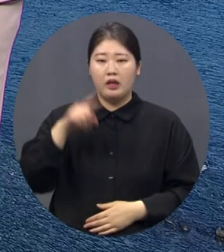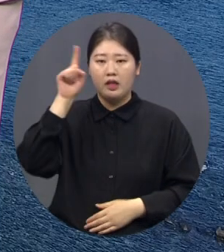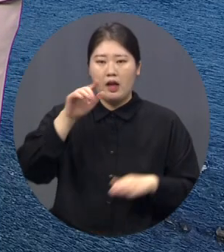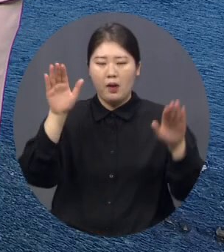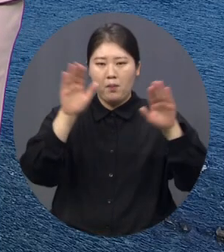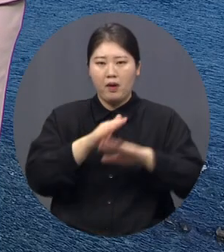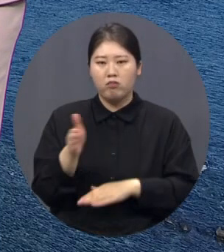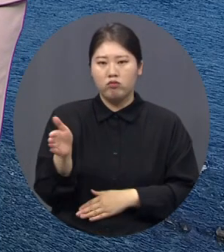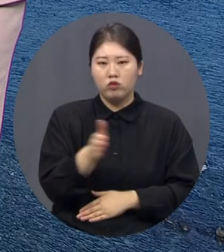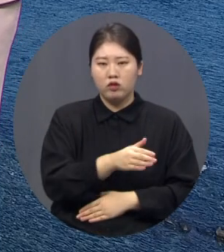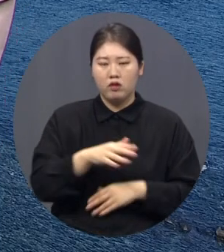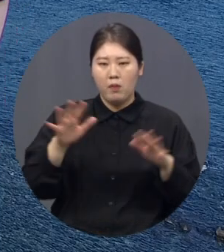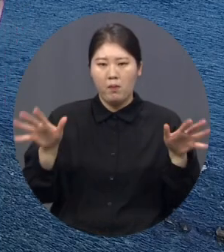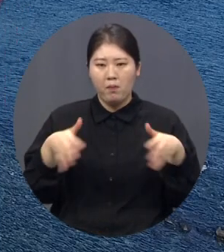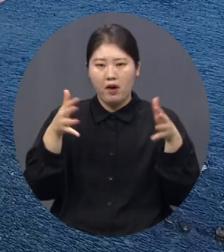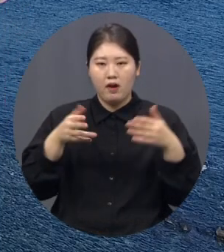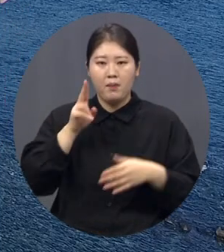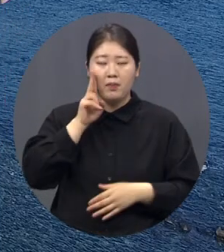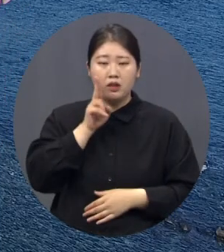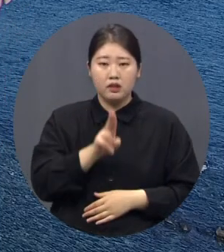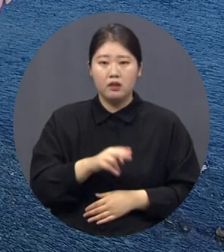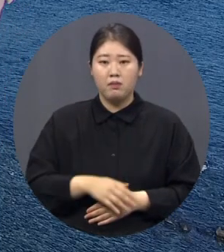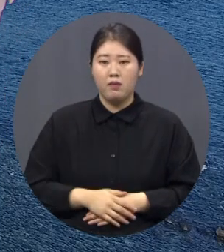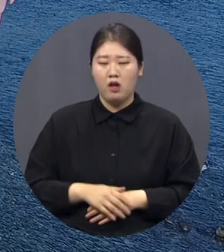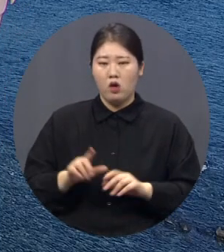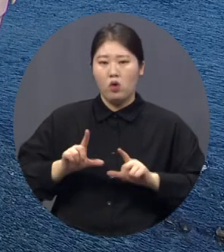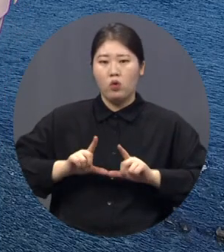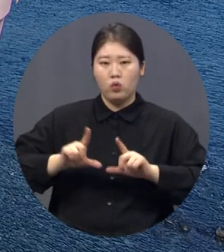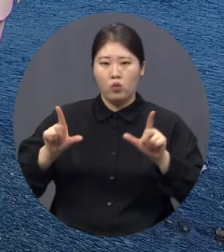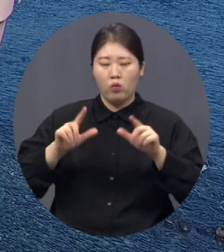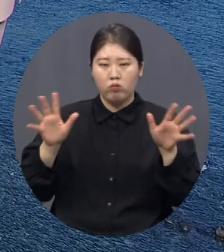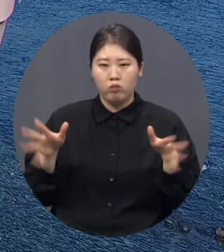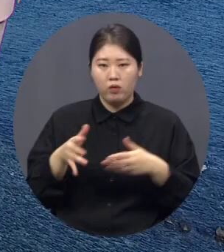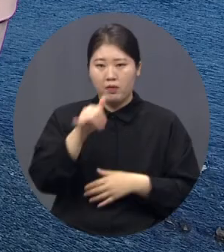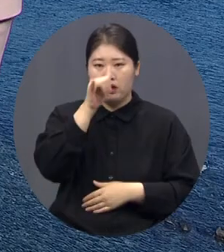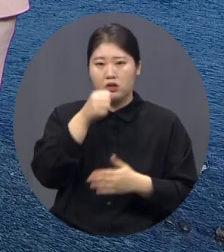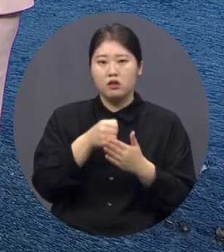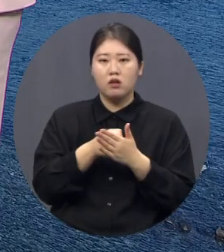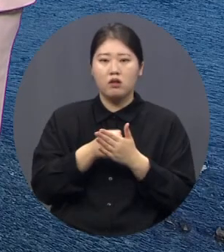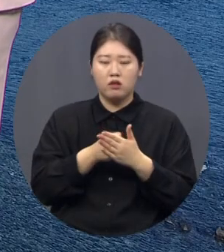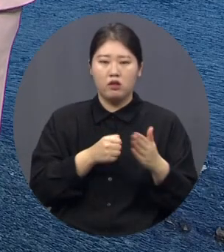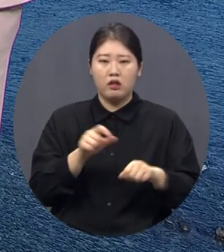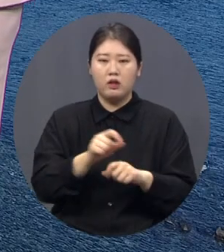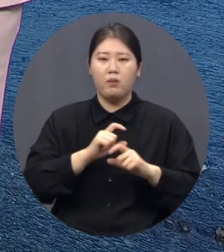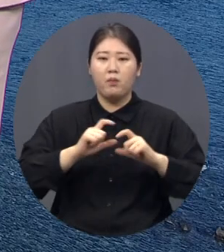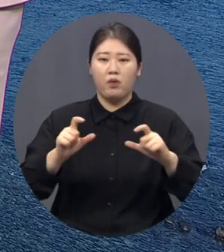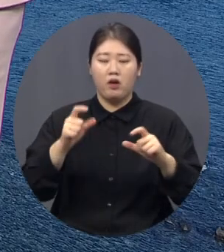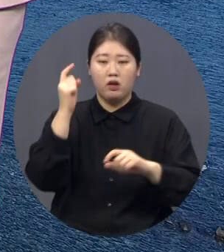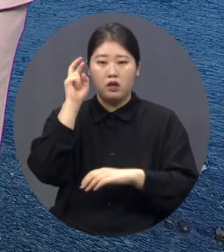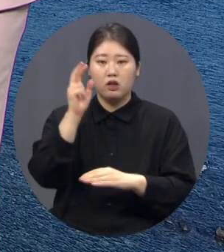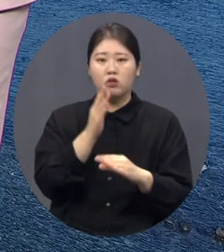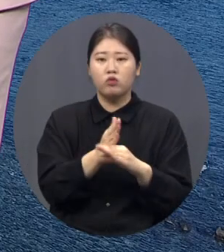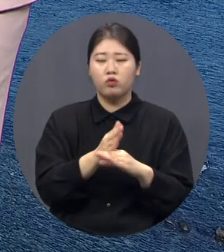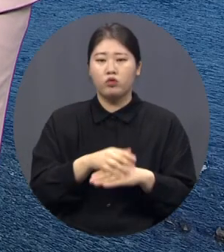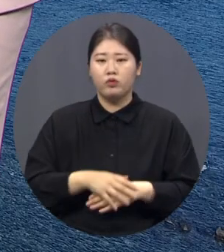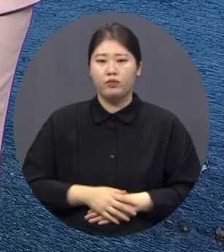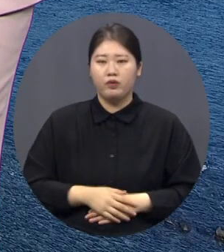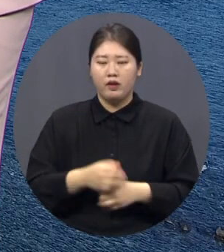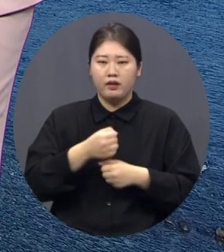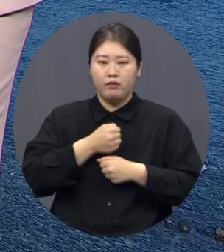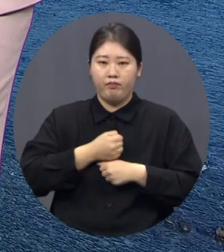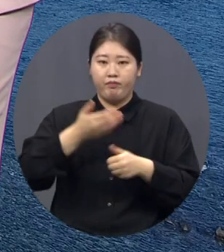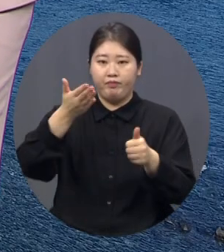바람도 강하게 불 텐데요 동풍의 영향으로 동부 지역과 중산간의 강풍 특보가 발효되겠습니다 지설 점검 잘